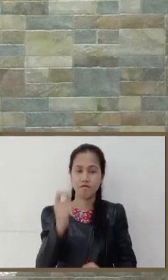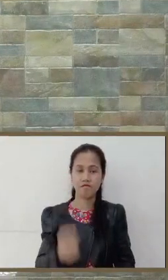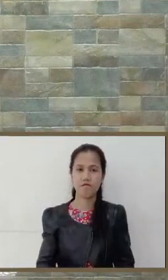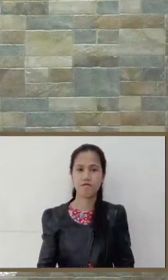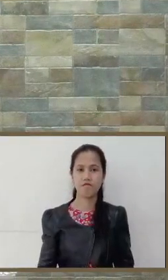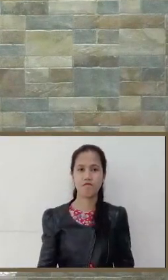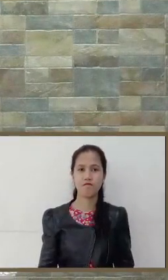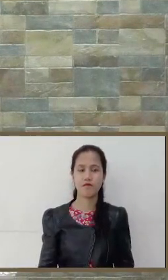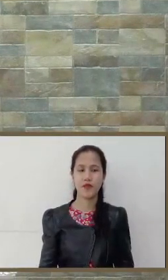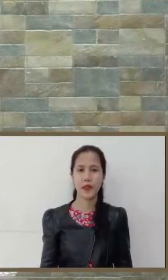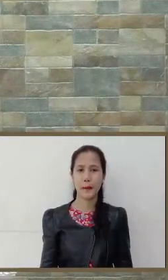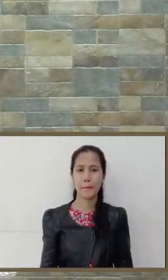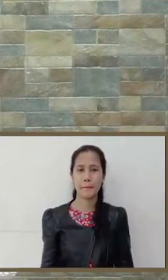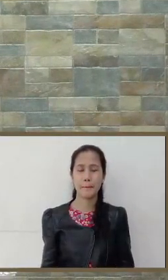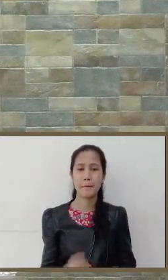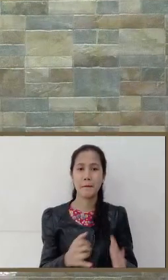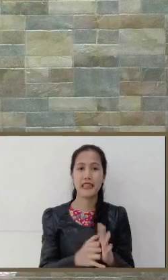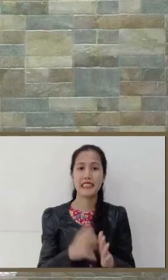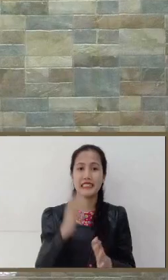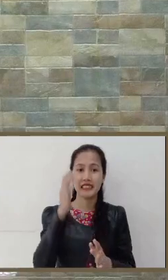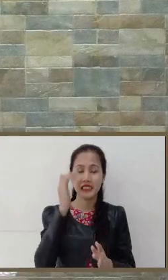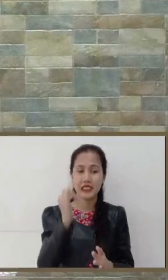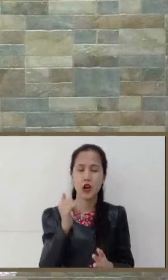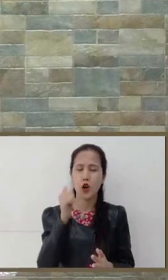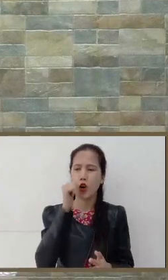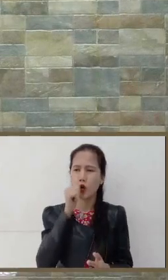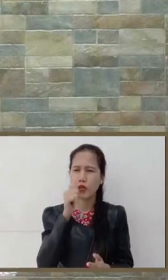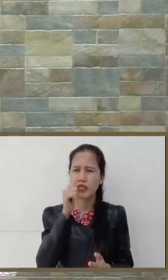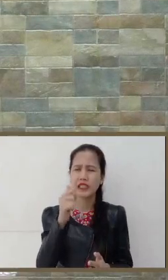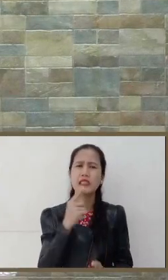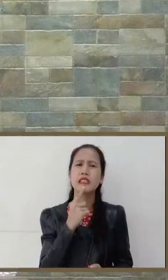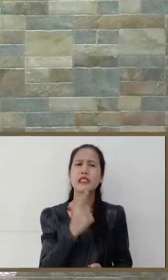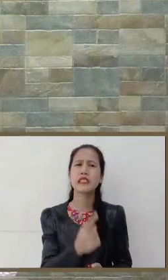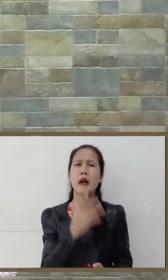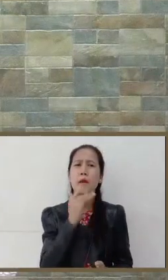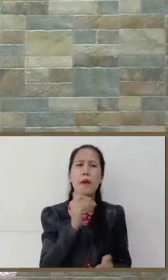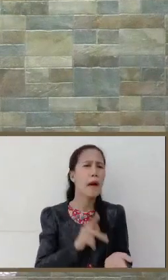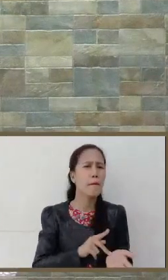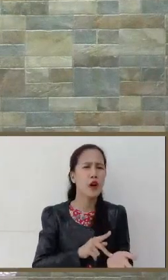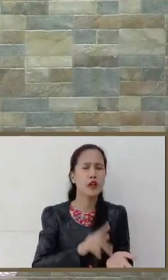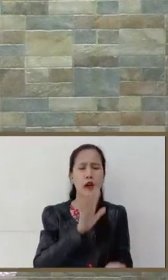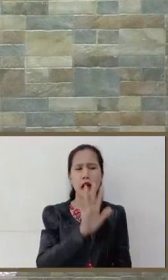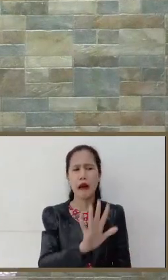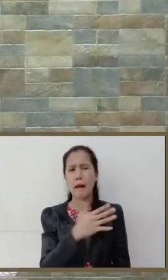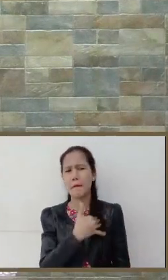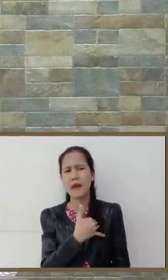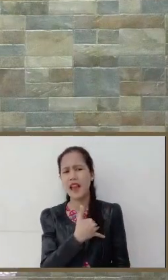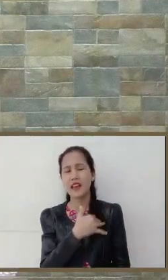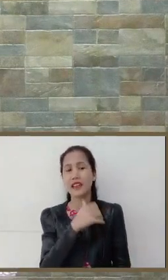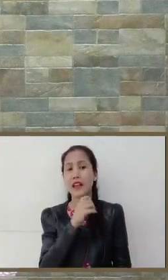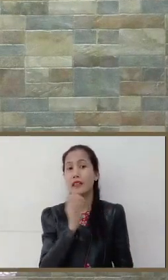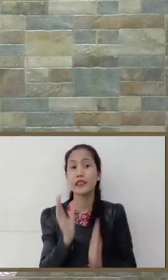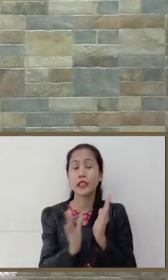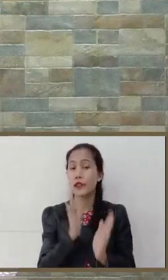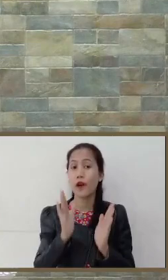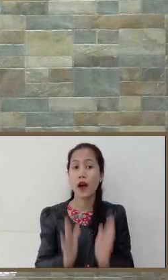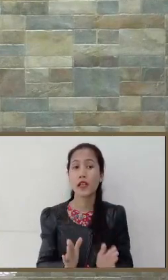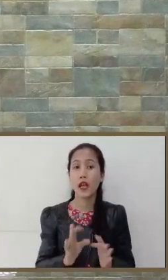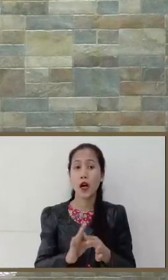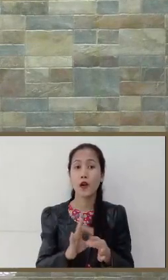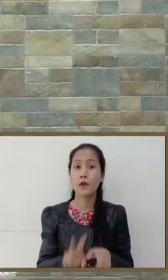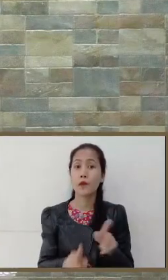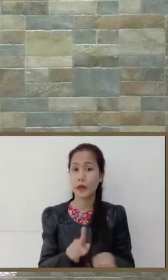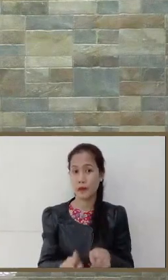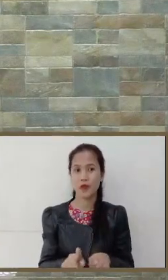po natin yan, mga kapatid. Kaya alam niyo po, pinapaulit-ulit na Apostol Pablo na hindi ako servant ng tao. Lagi niya nare-remind ng kanya sarili at sinasabi na